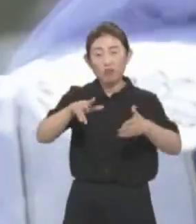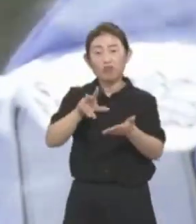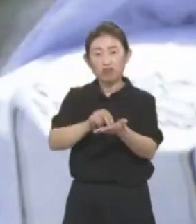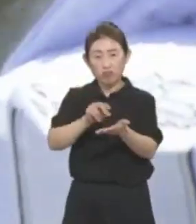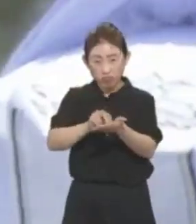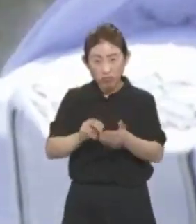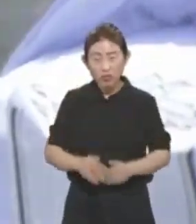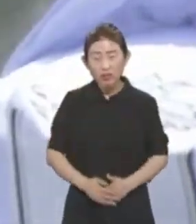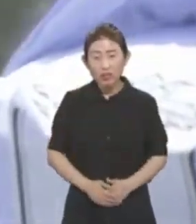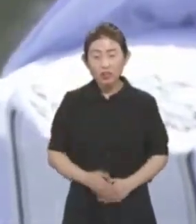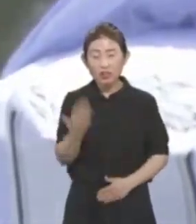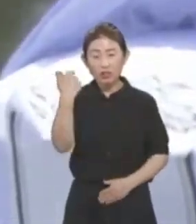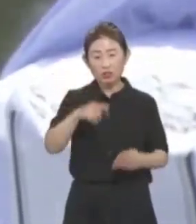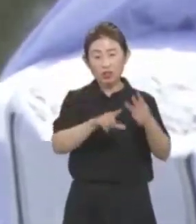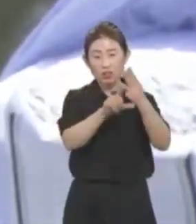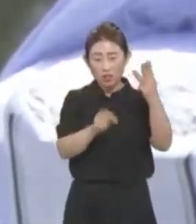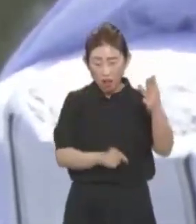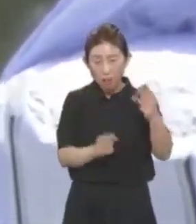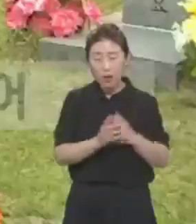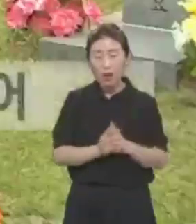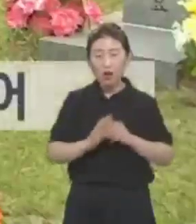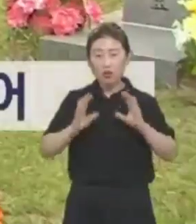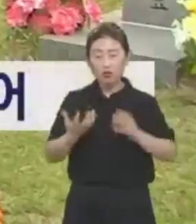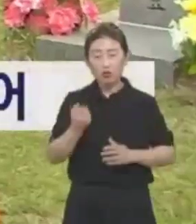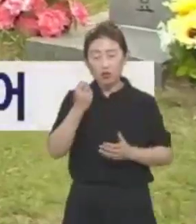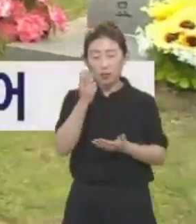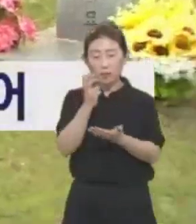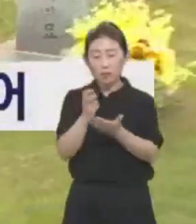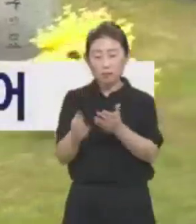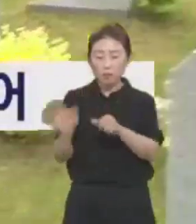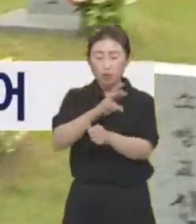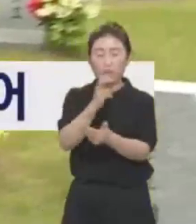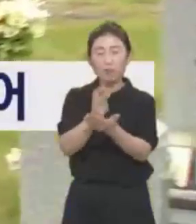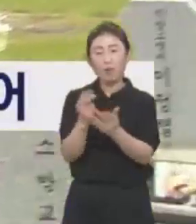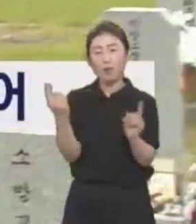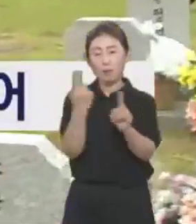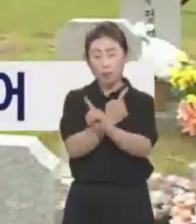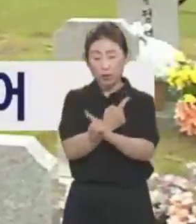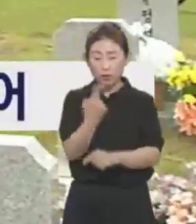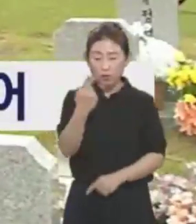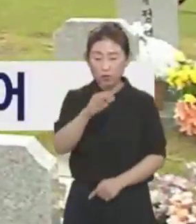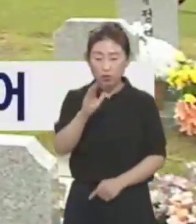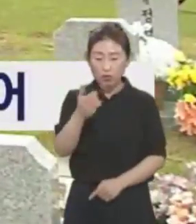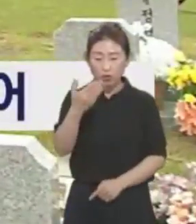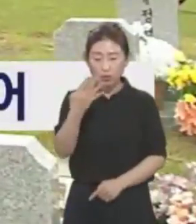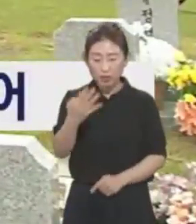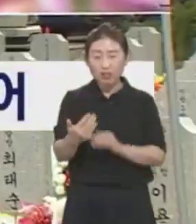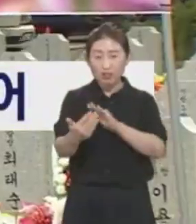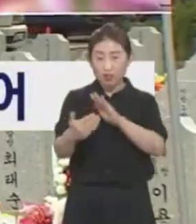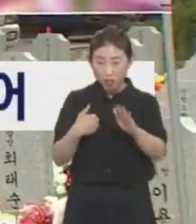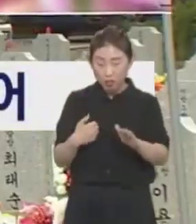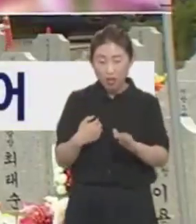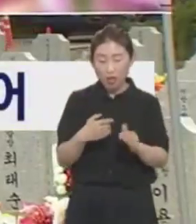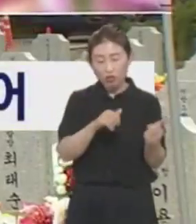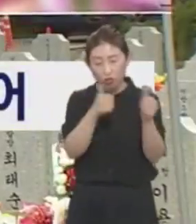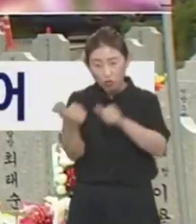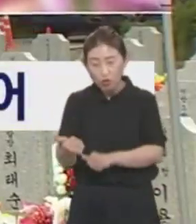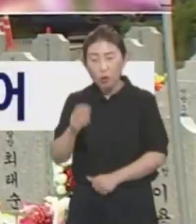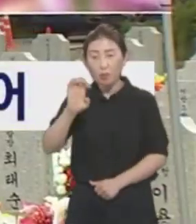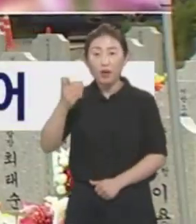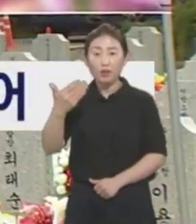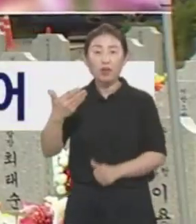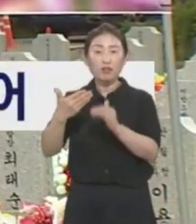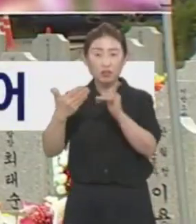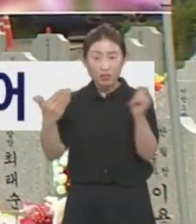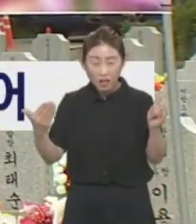지적이 일자 지난 3월 국립묘지법이 다시 개정됐고 1994년 이전에 순직한 소방공무원